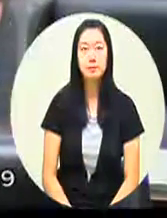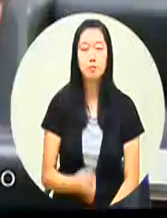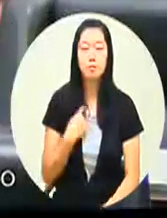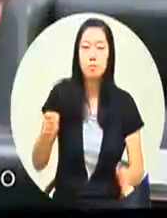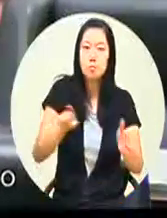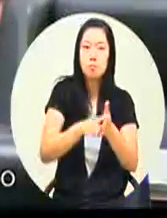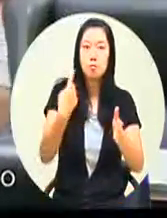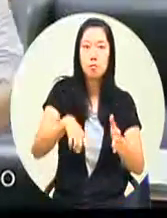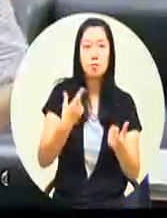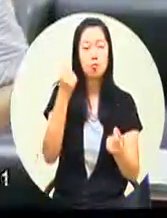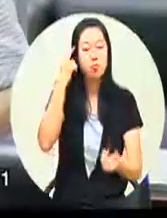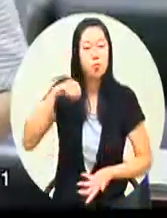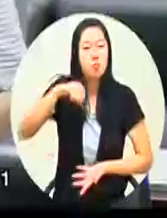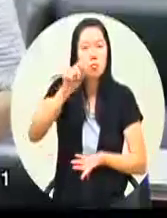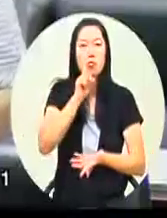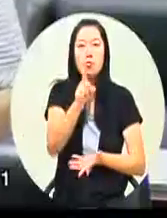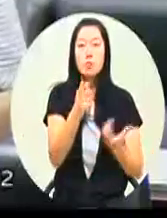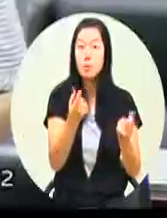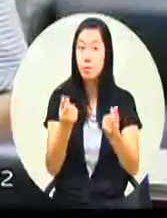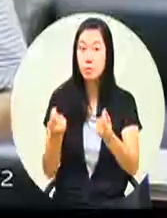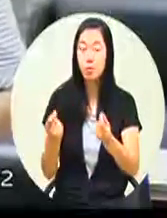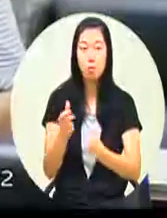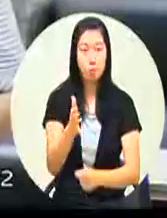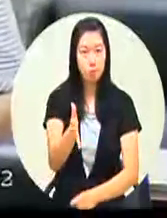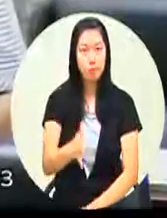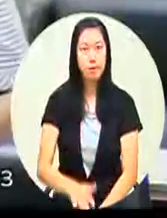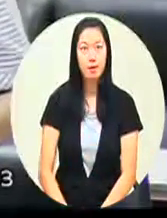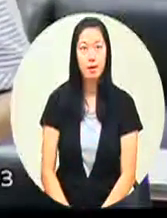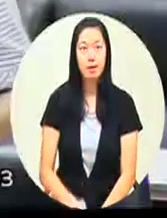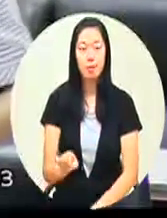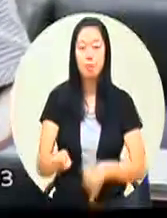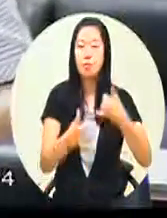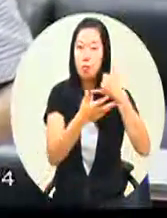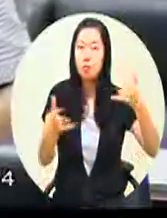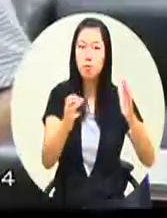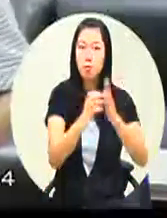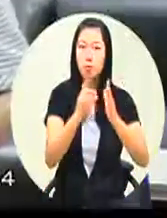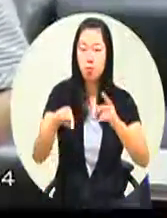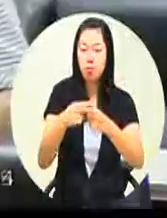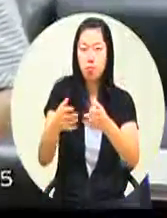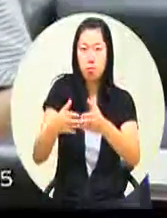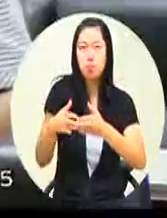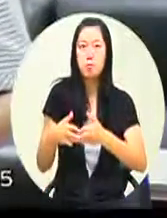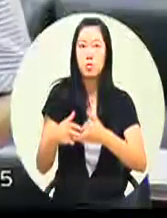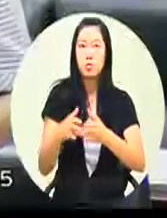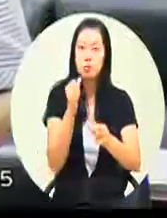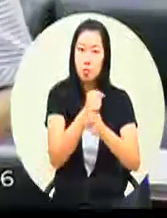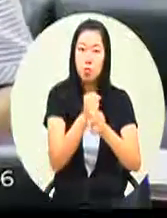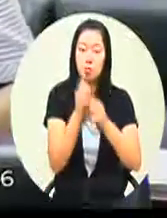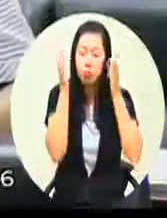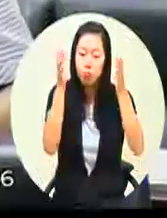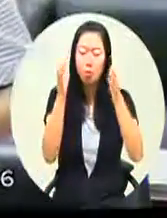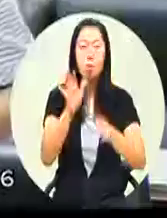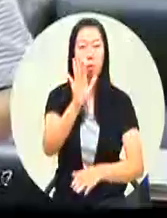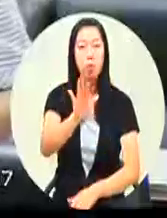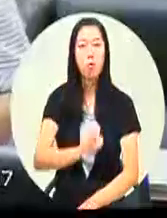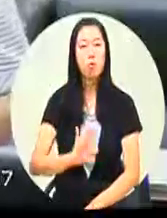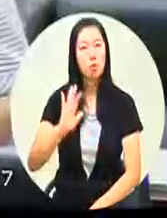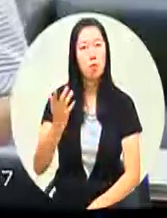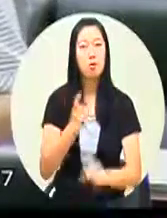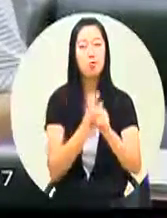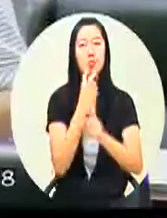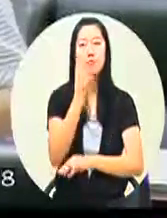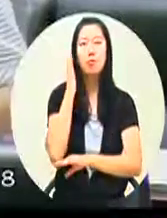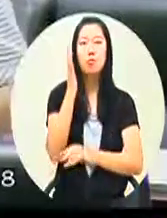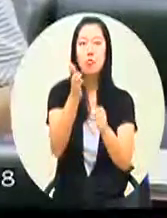这个案子啊？我知道海洋局确实也应该有在执行的哈，你也知道中央总预